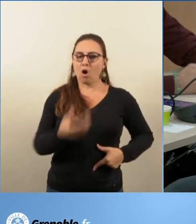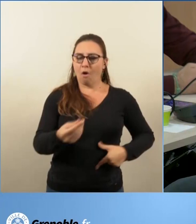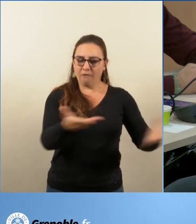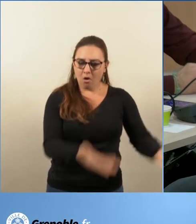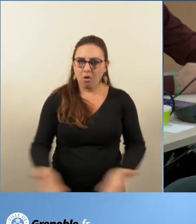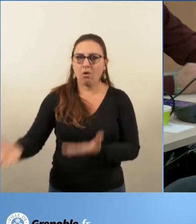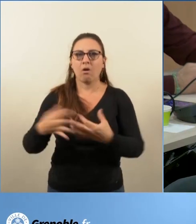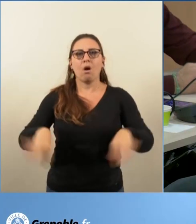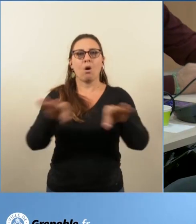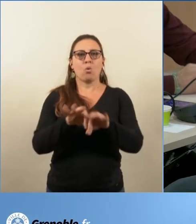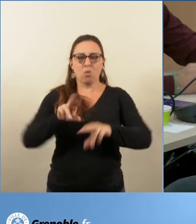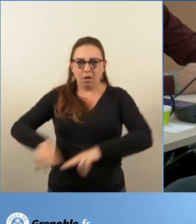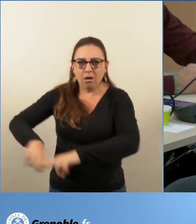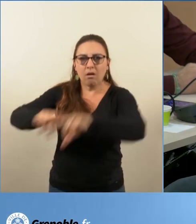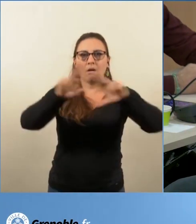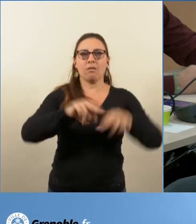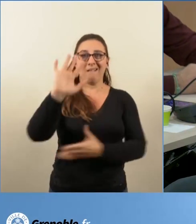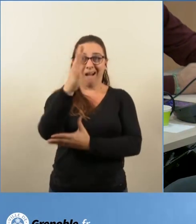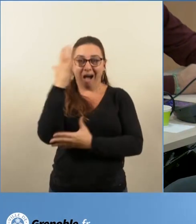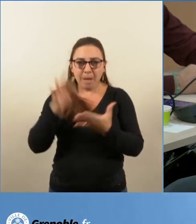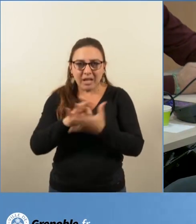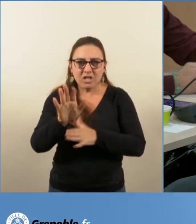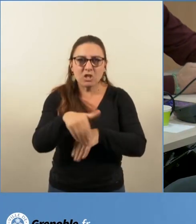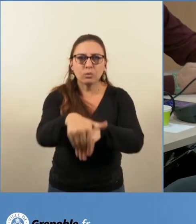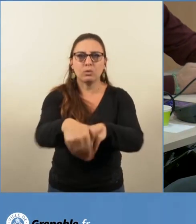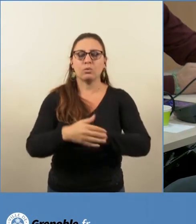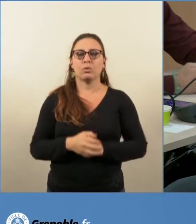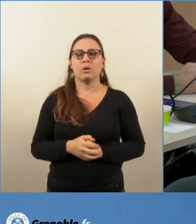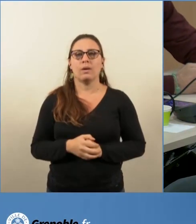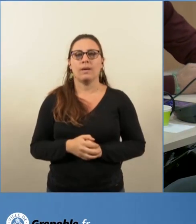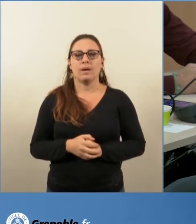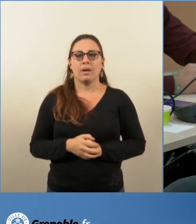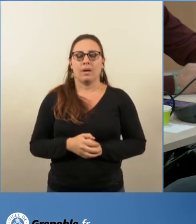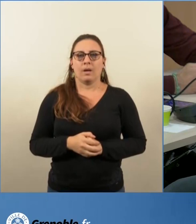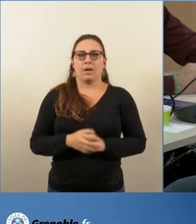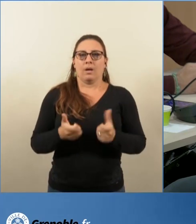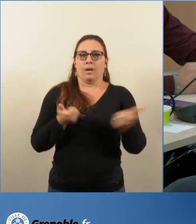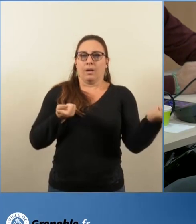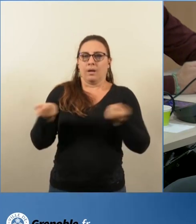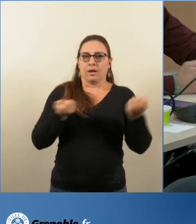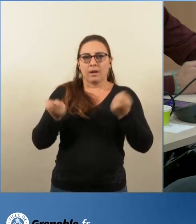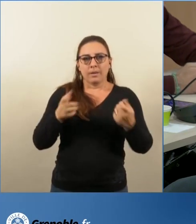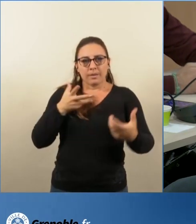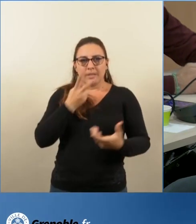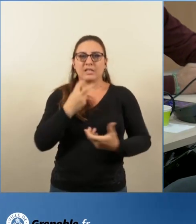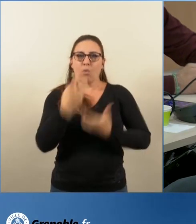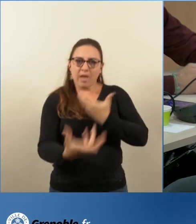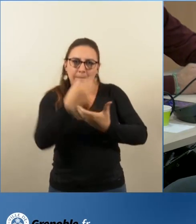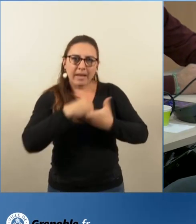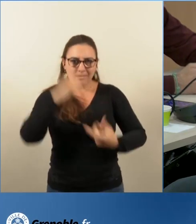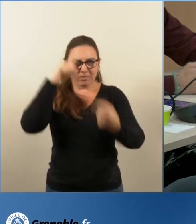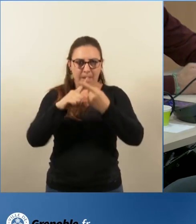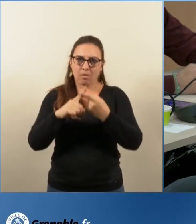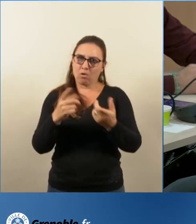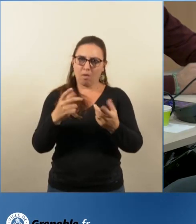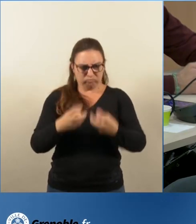des cours d'école poursuite de la stratégie arbre renforcement des instances de gouvernance et de participation citoyenne autour de ces sujets